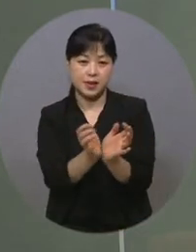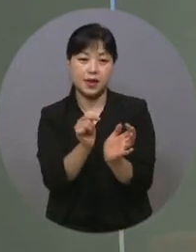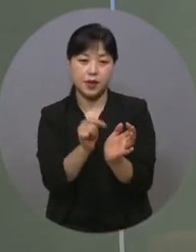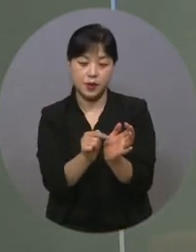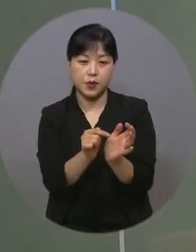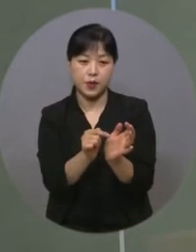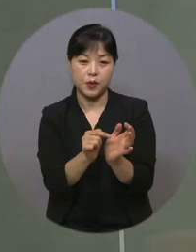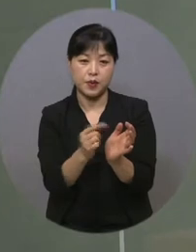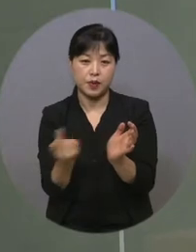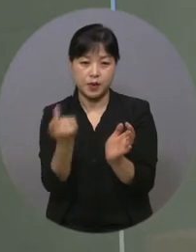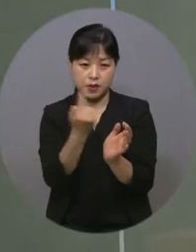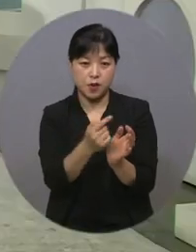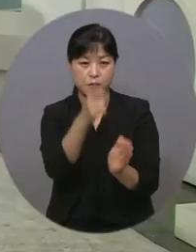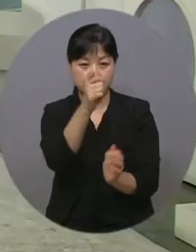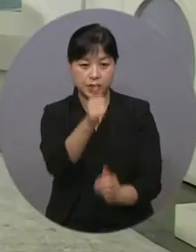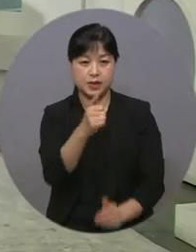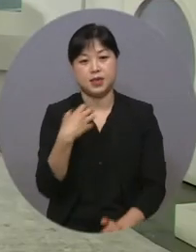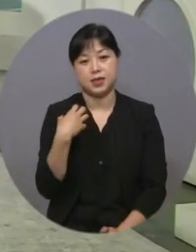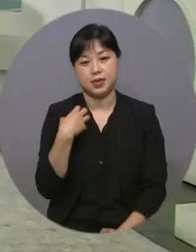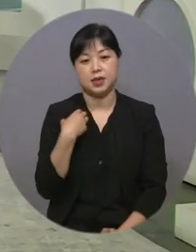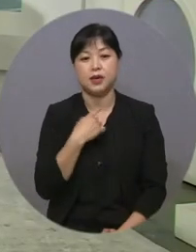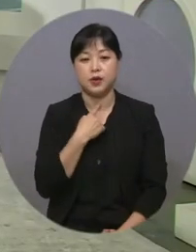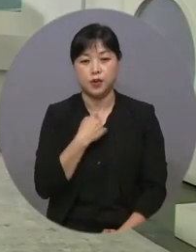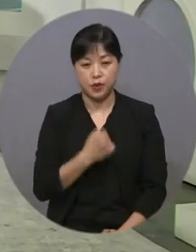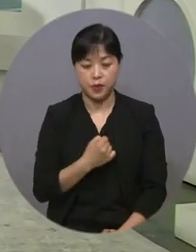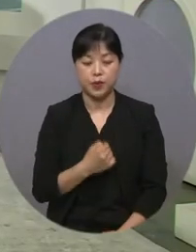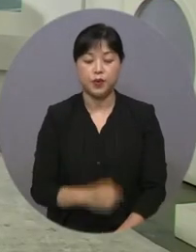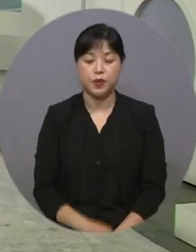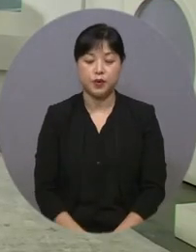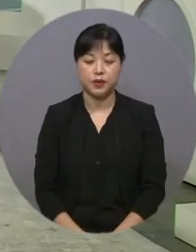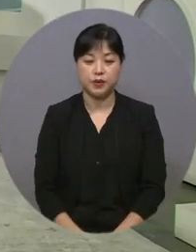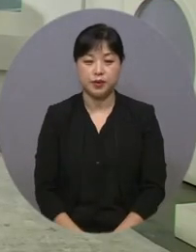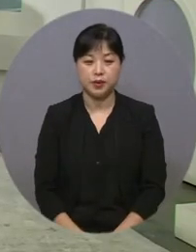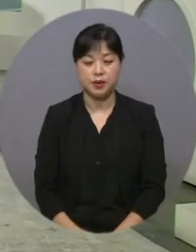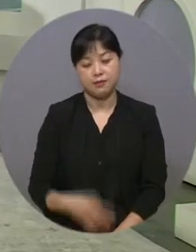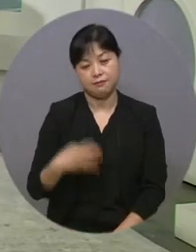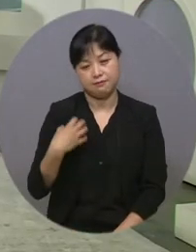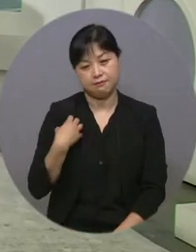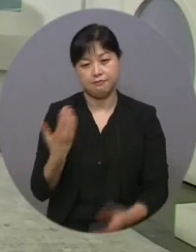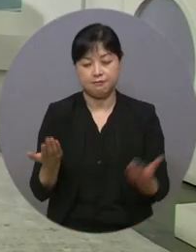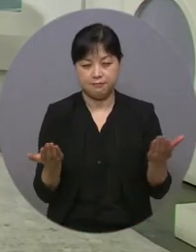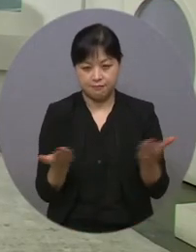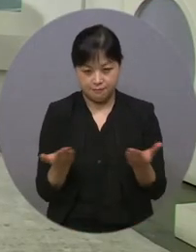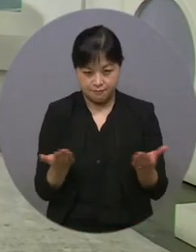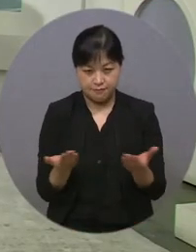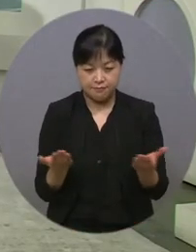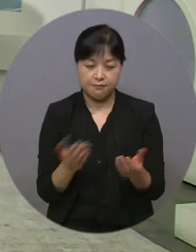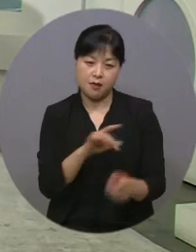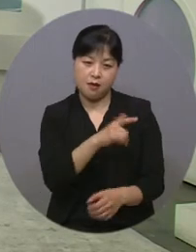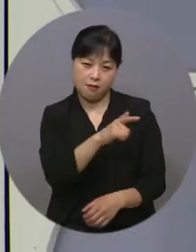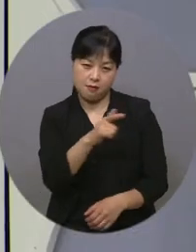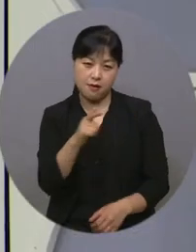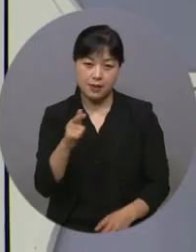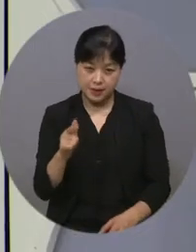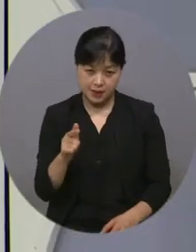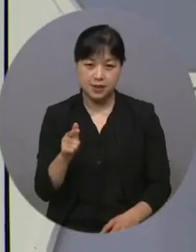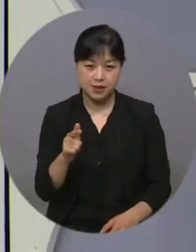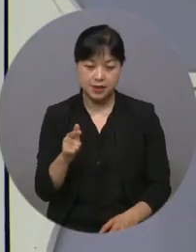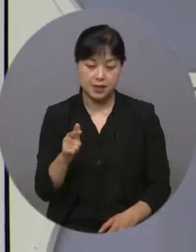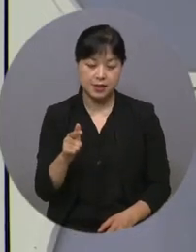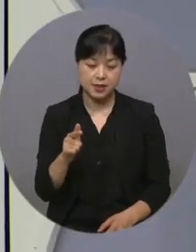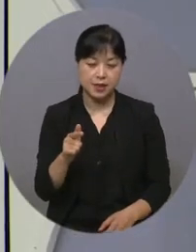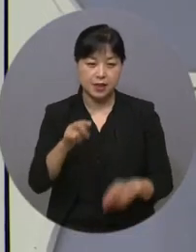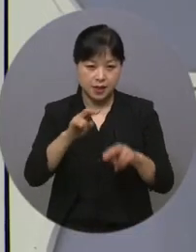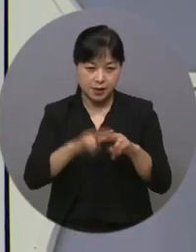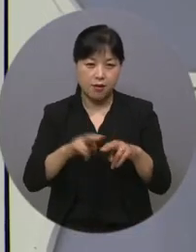직접 뭐 회장도 역할하시고 예, 뭐 여러 가지 직분을 맡아서 네. 사회봉사를